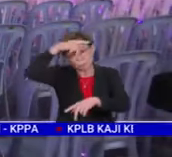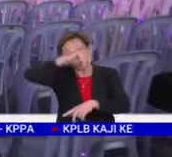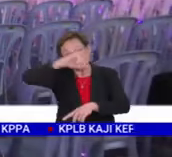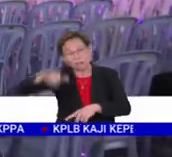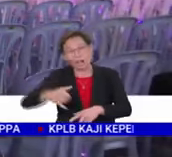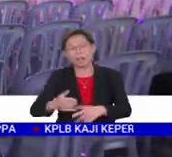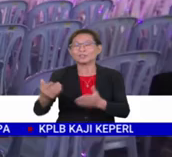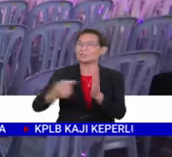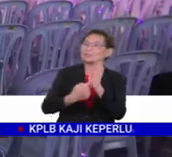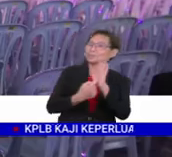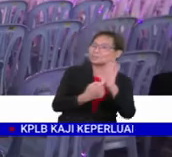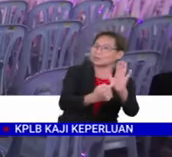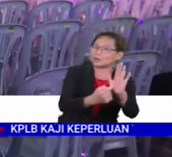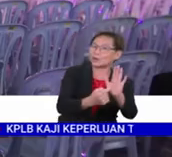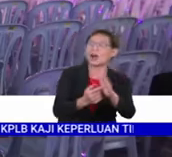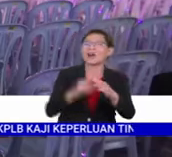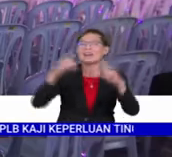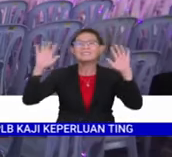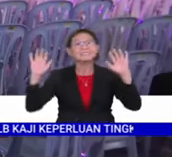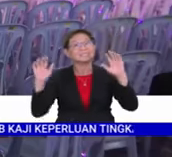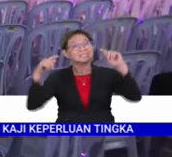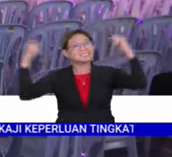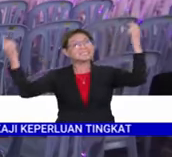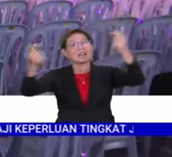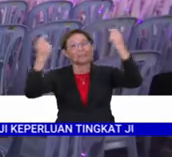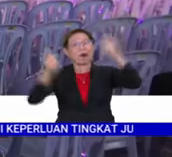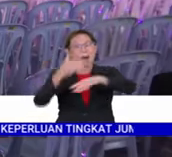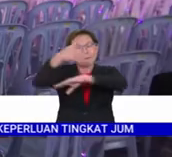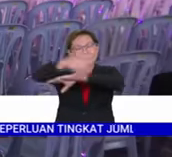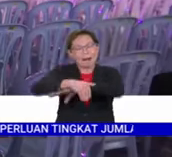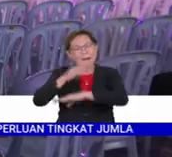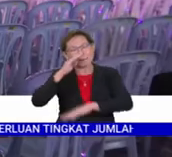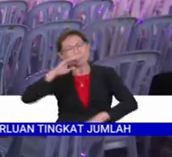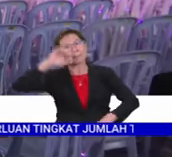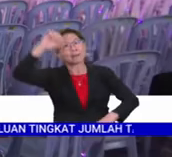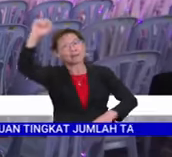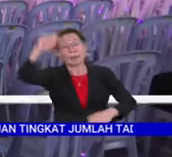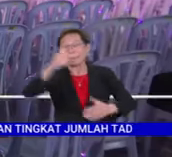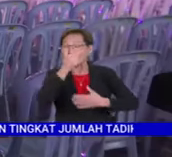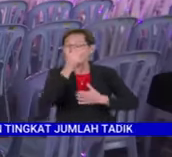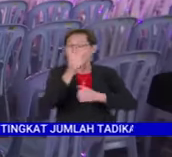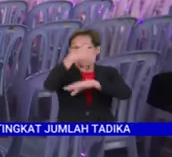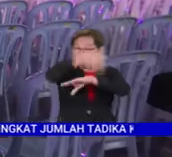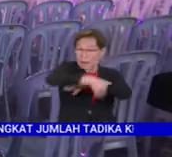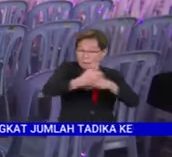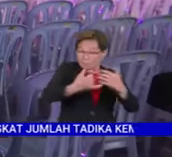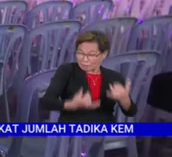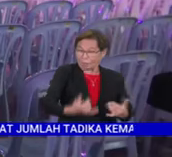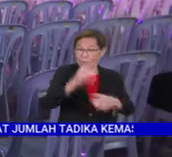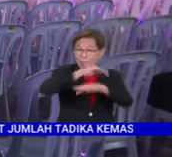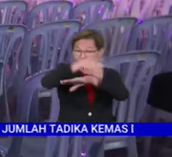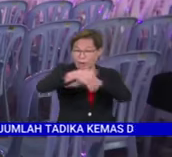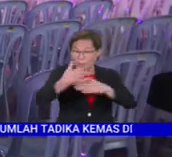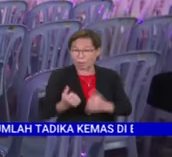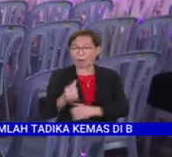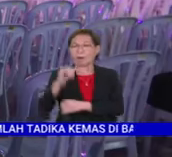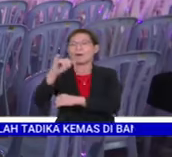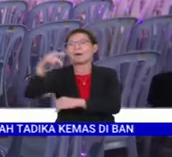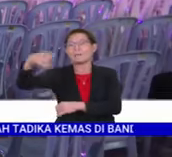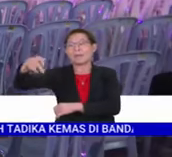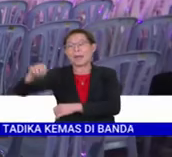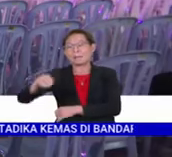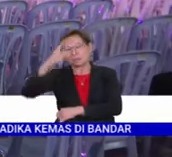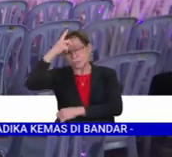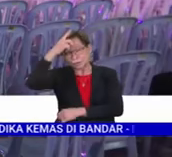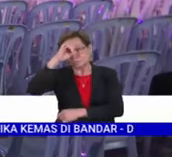kemeriahan sambutan Ambang Merdeka pada malam ini. Menariknya pada sambutan Ambang Kemerdekaan pada malam ini apabila Yang Amat Berhormat Dato'